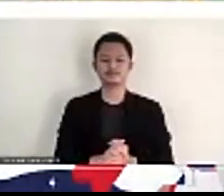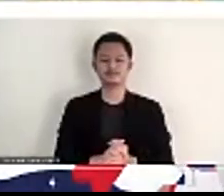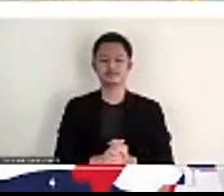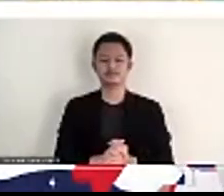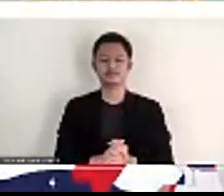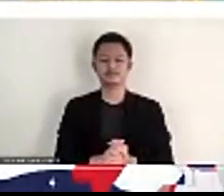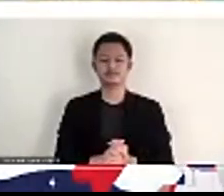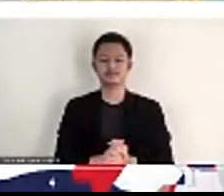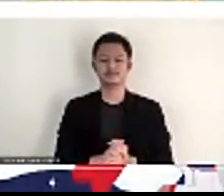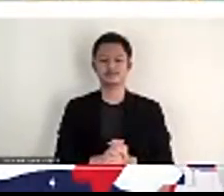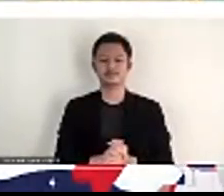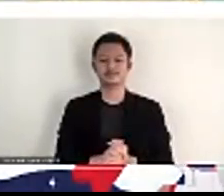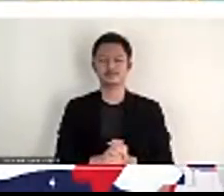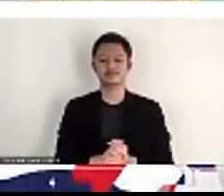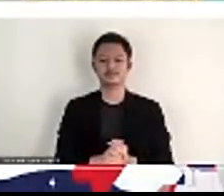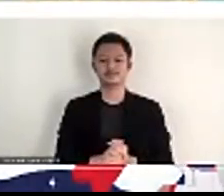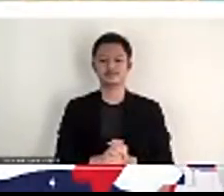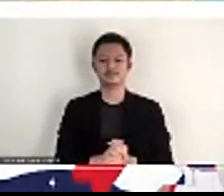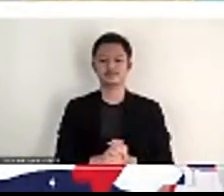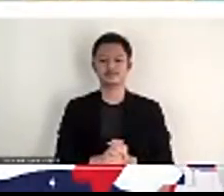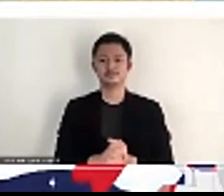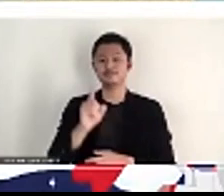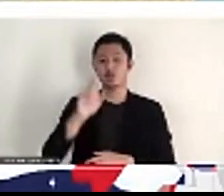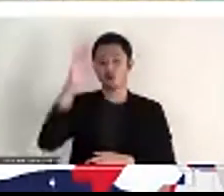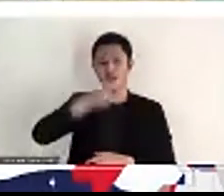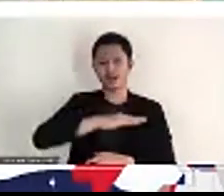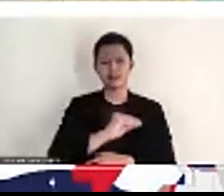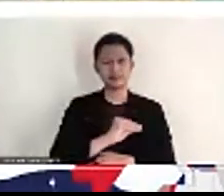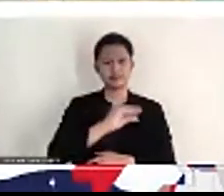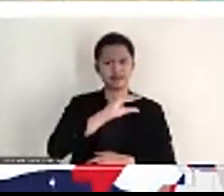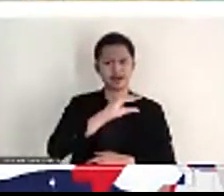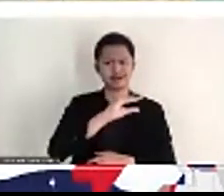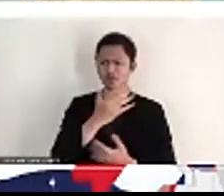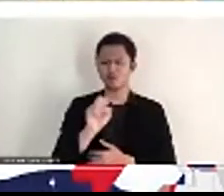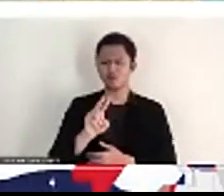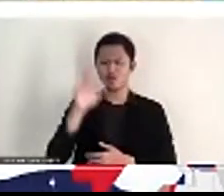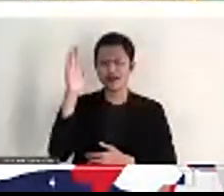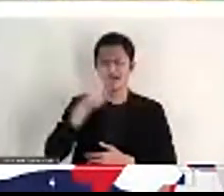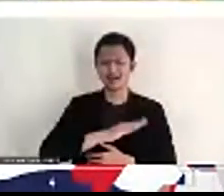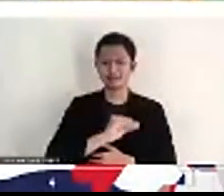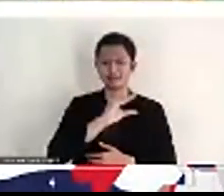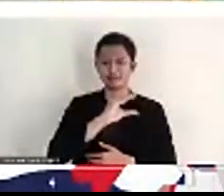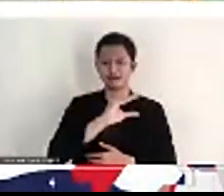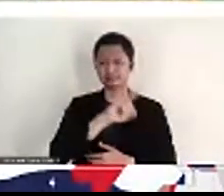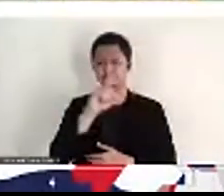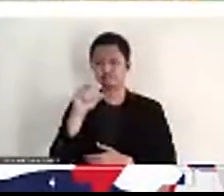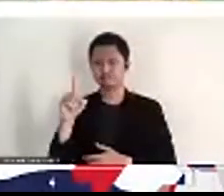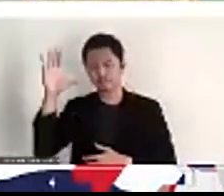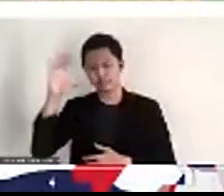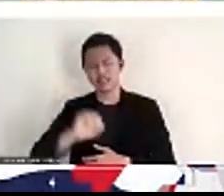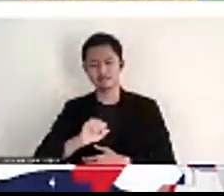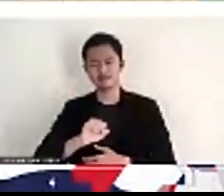serangkaian kegiatan satu hari penuh dari pagi atau dua hari dari pagi sampai malam ada